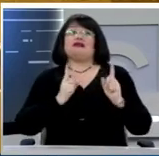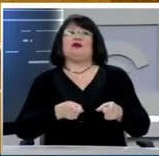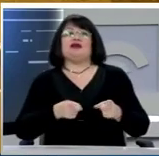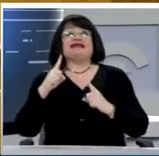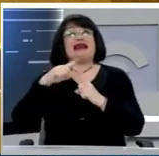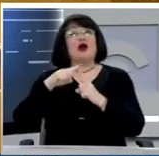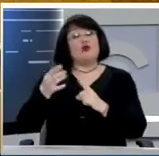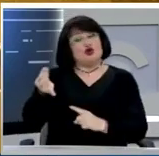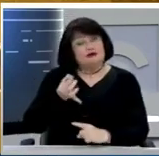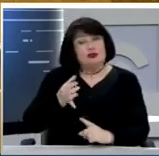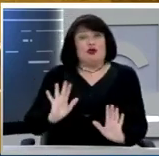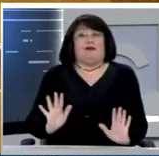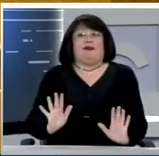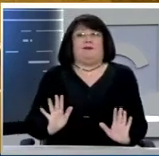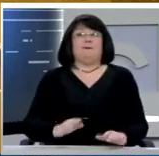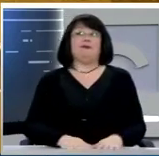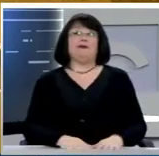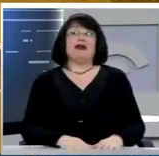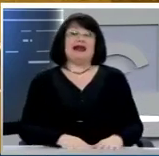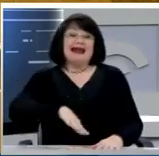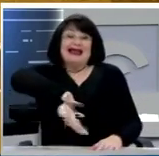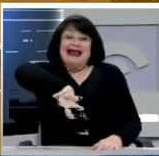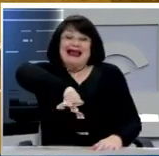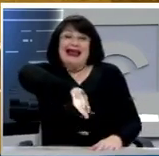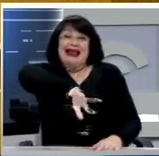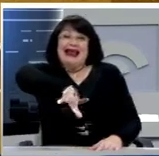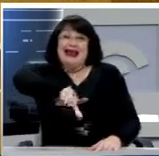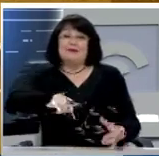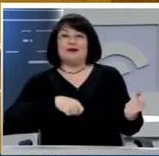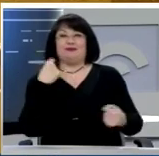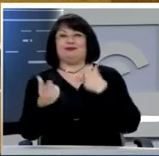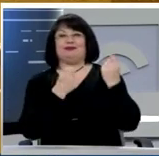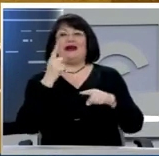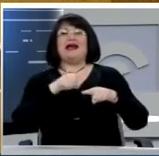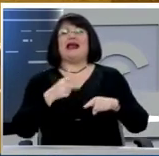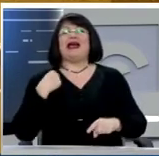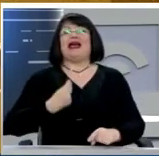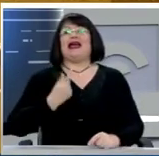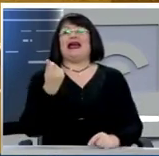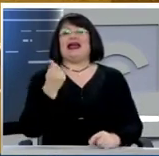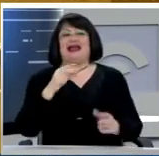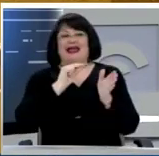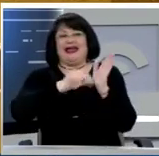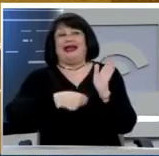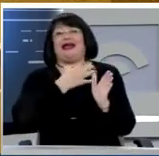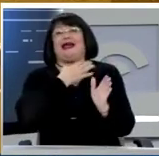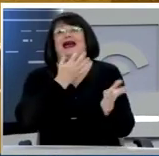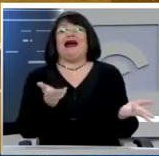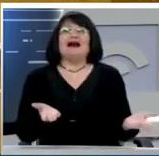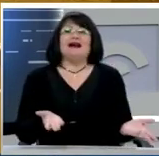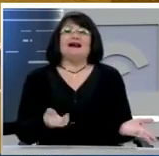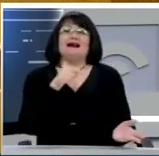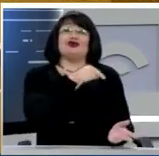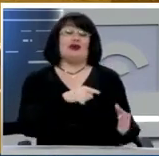Τζανακόπουλος πριν. Δεν γίνεται, παιδιά, κλεψά και διασπάθηση δημοσίου χρήματος χωρίς υπογραφές. Και ξέρετε γιατί